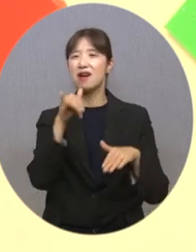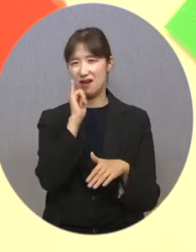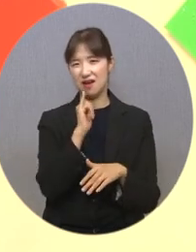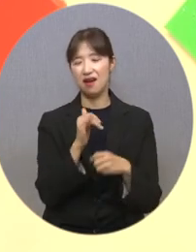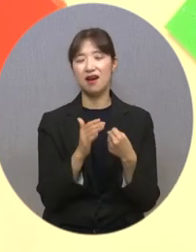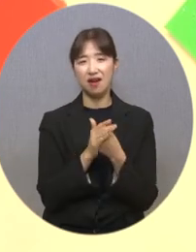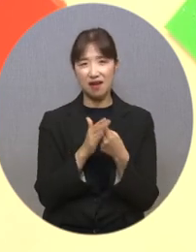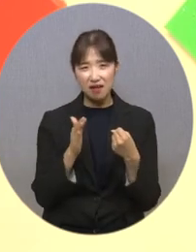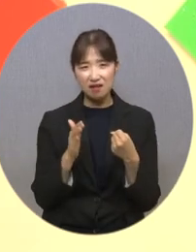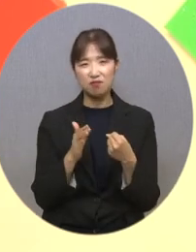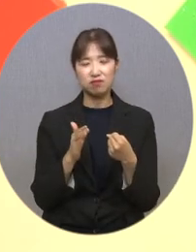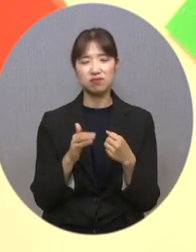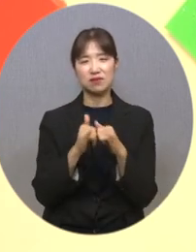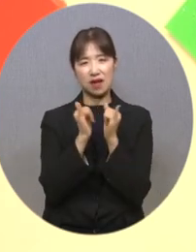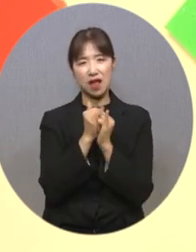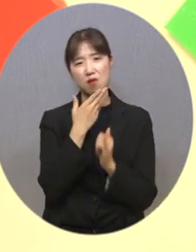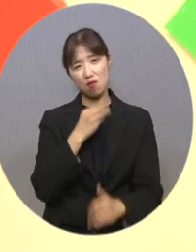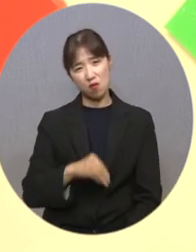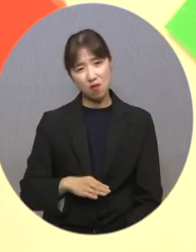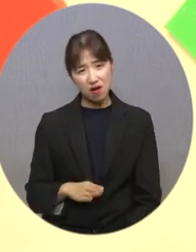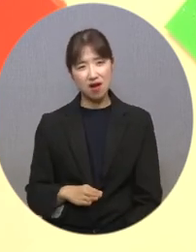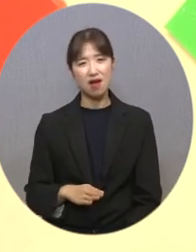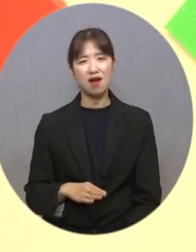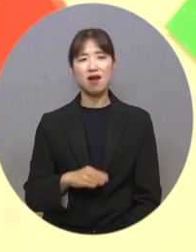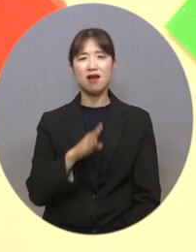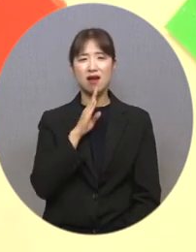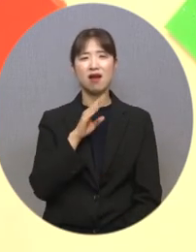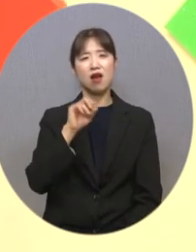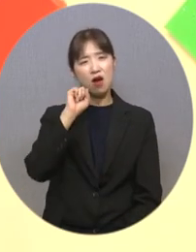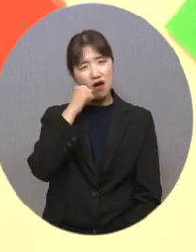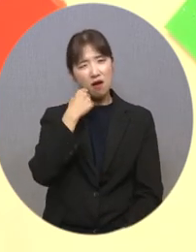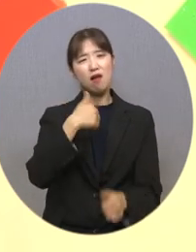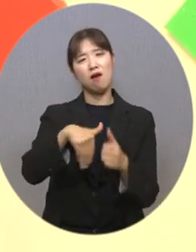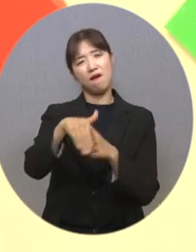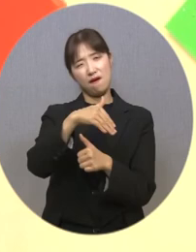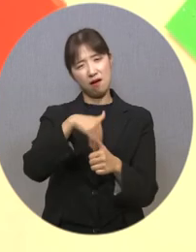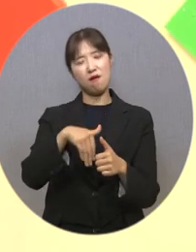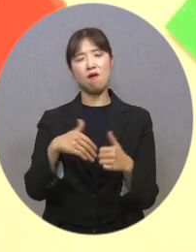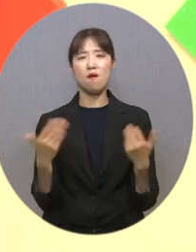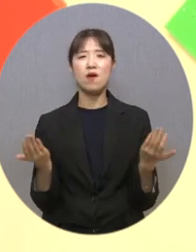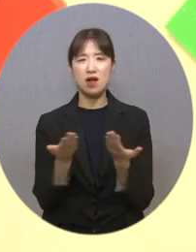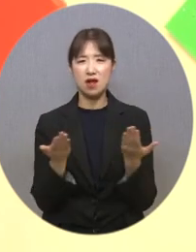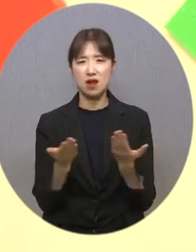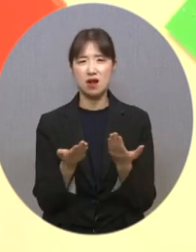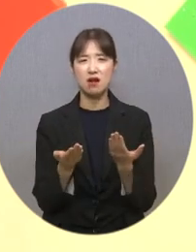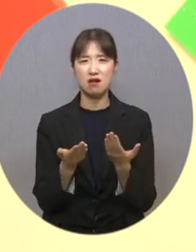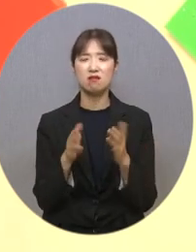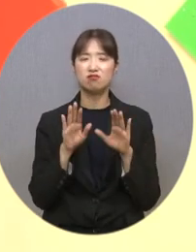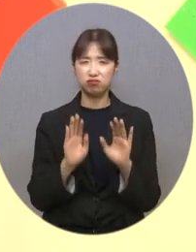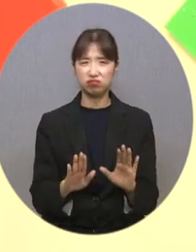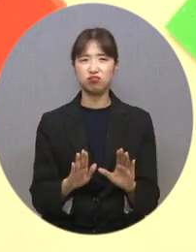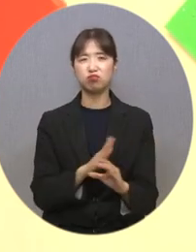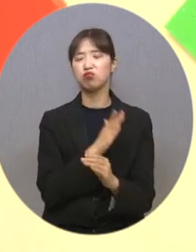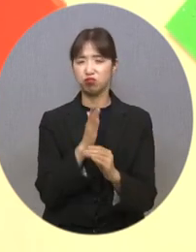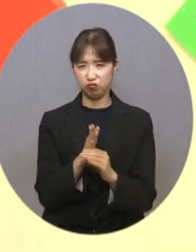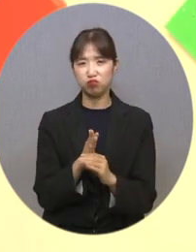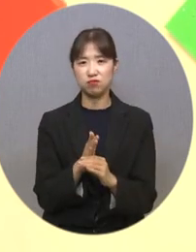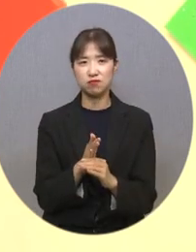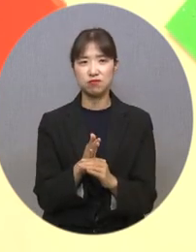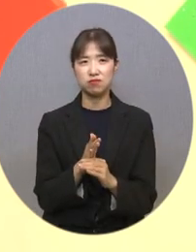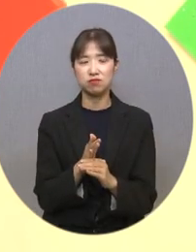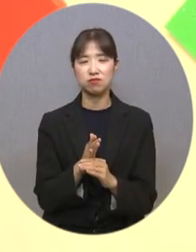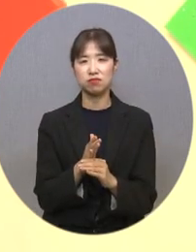그래서 정말로 이제 사회복지에서 어려운 환경에서 이들이 일을 하고